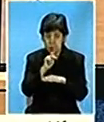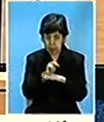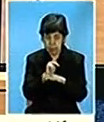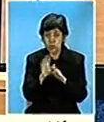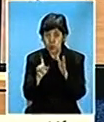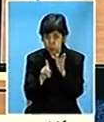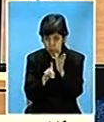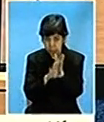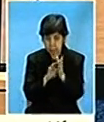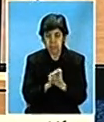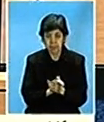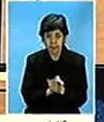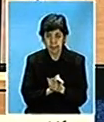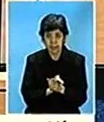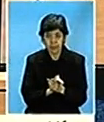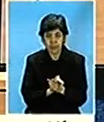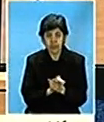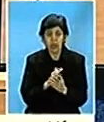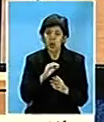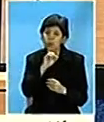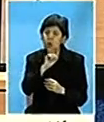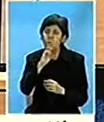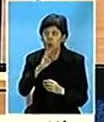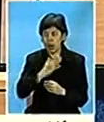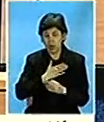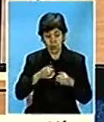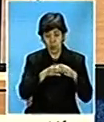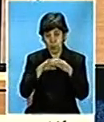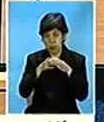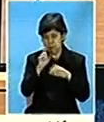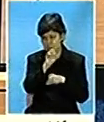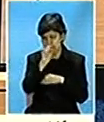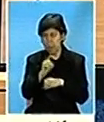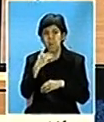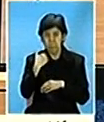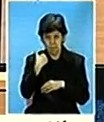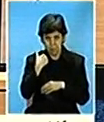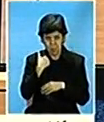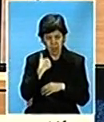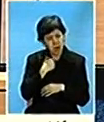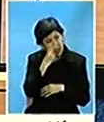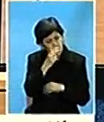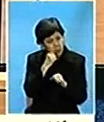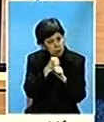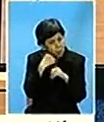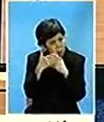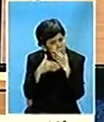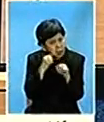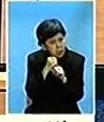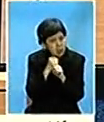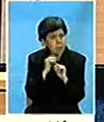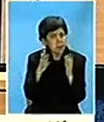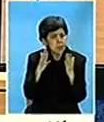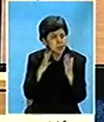ายเป็นอีกประเด็นหนึ่งที่วุฒิสภาได้ตั้งเป็นข้อสังเกตไว้แล้วหลายครั้งแต่ยังไม่มีผลคืบหน้าให้เห็น